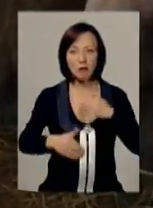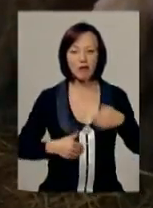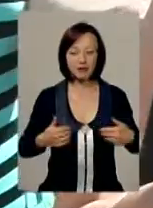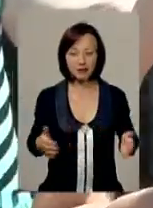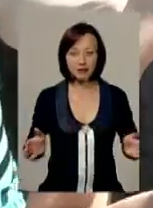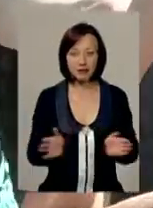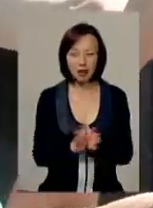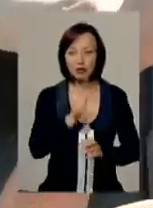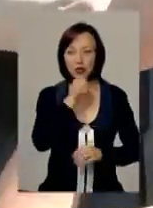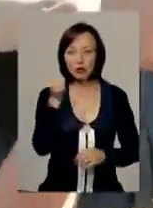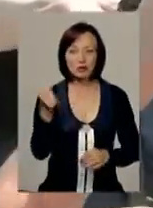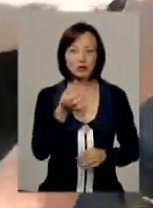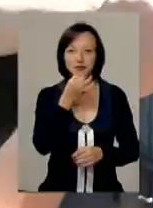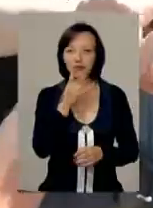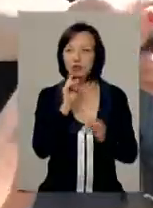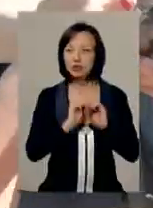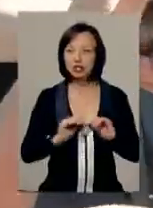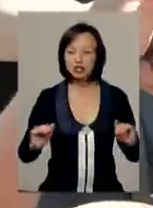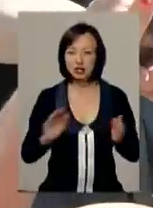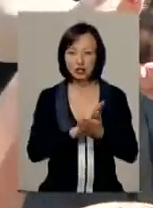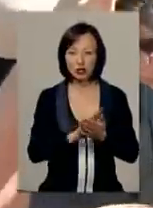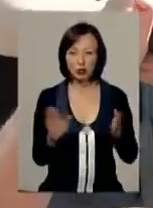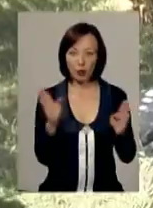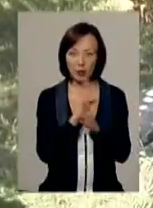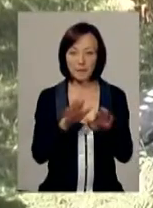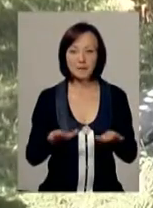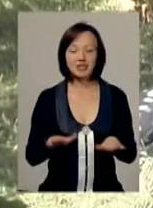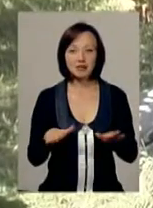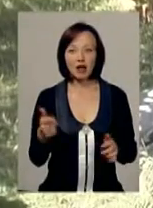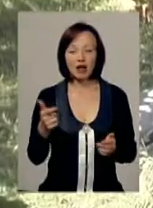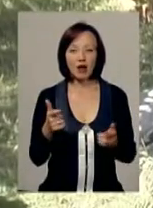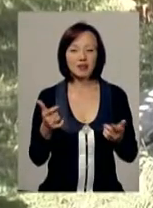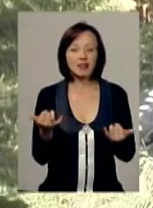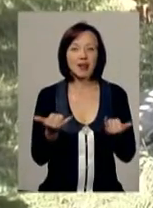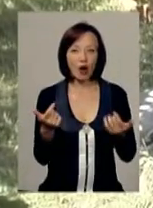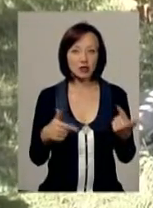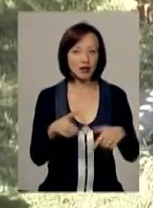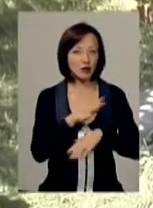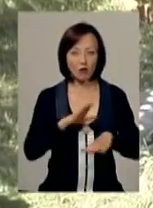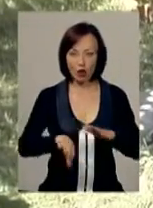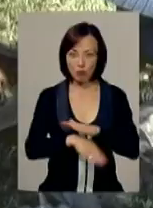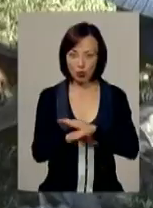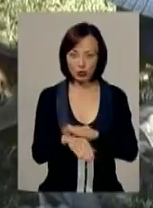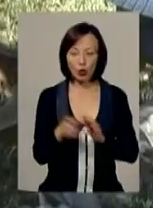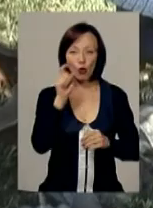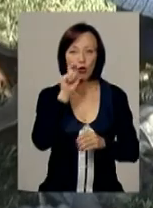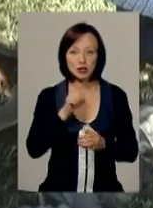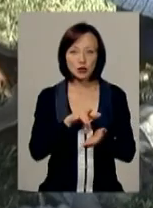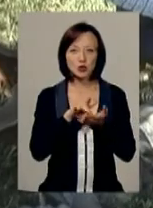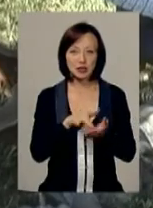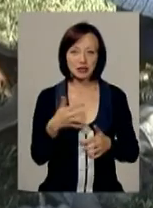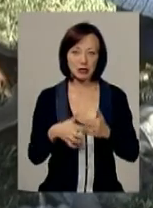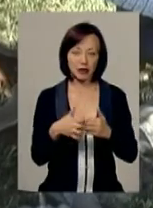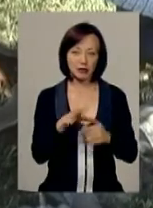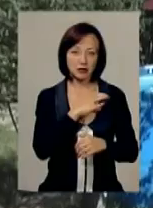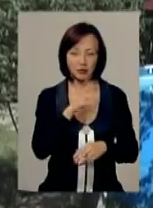дорослі в захваті від тиші й чистого повітря. Місця для гостей у садибі не бувають порожніми. А зараз, коли українські туристи середнього статку